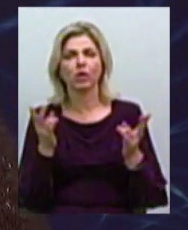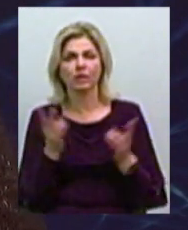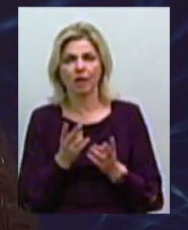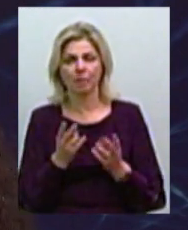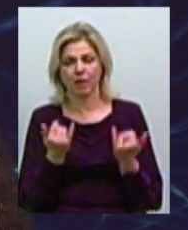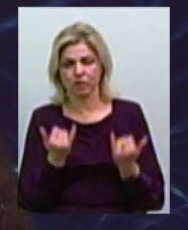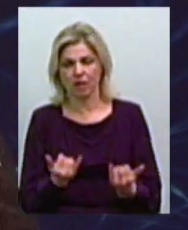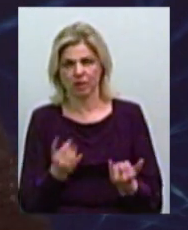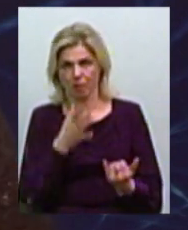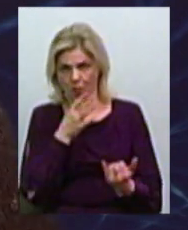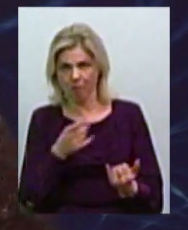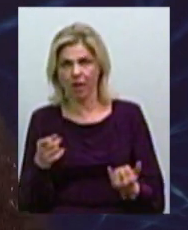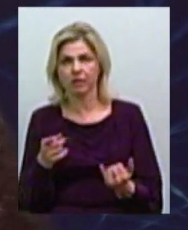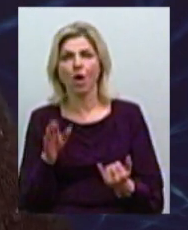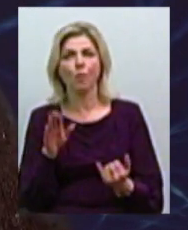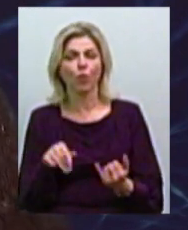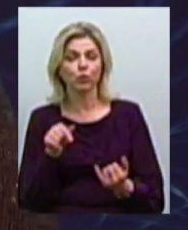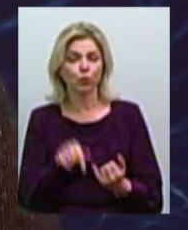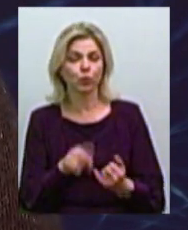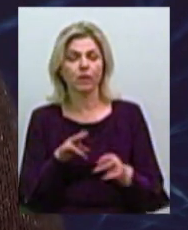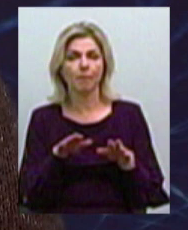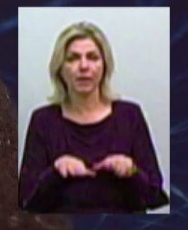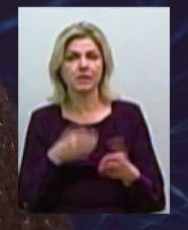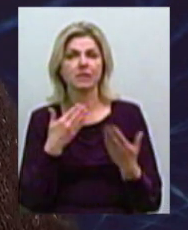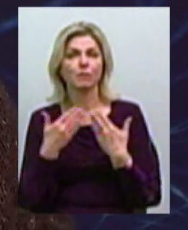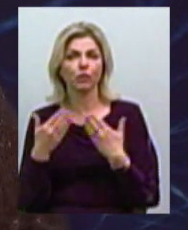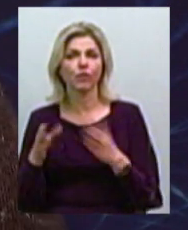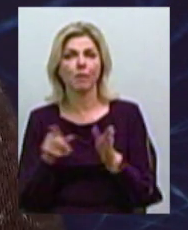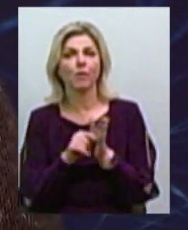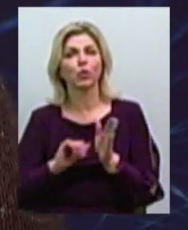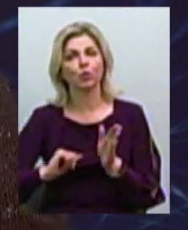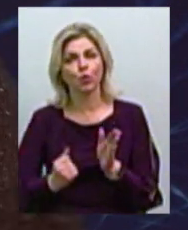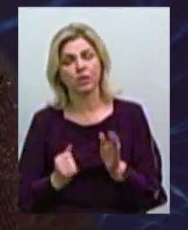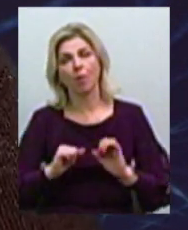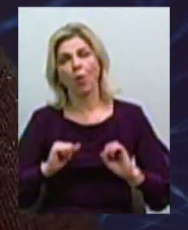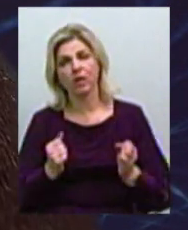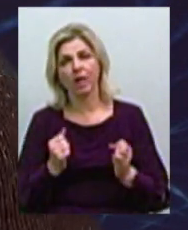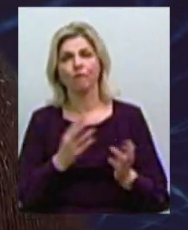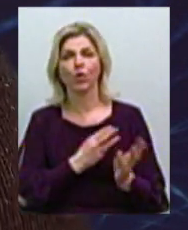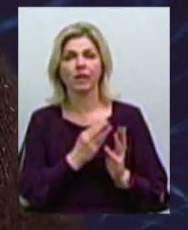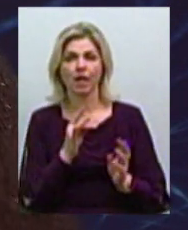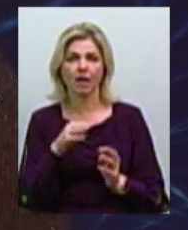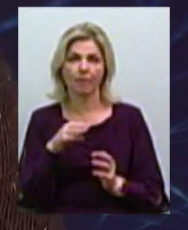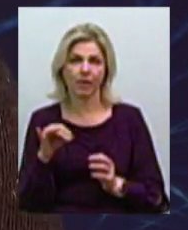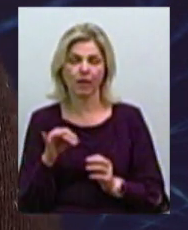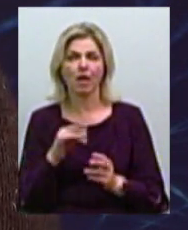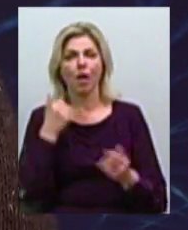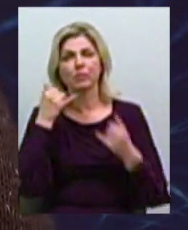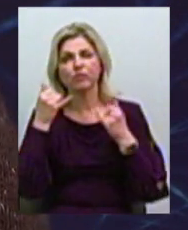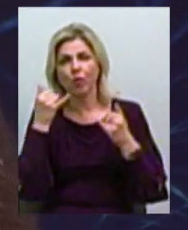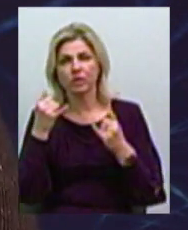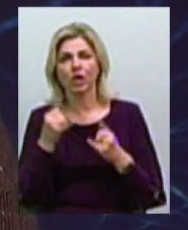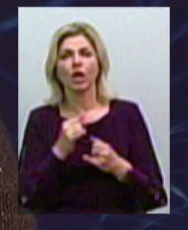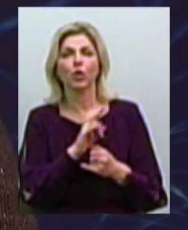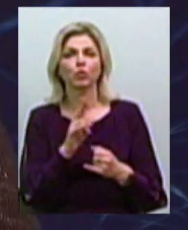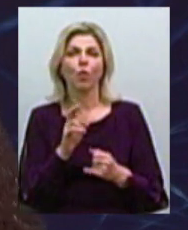даний момент. Потім уже тут, на місці, спілкування з друзями, з колегами, волонтерами, обзвонювання в доброчинців, які могли